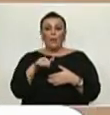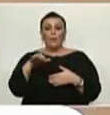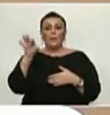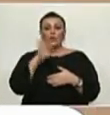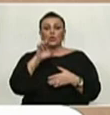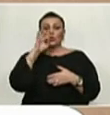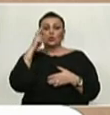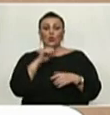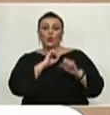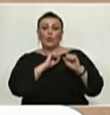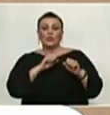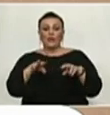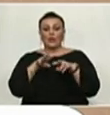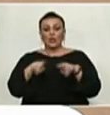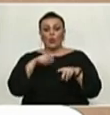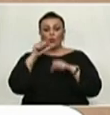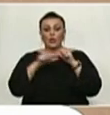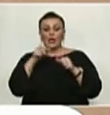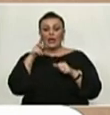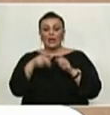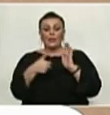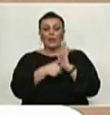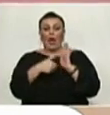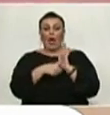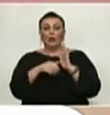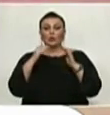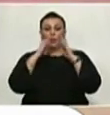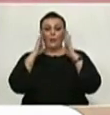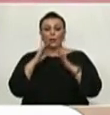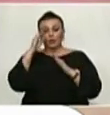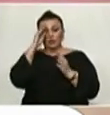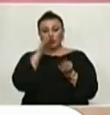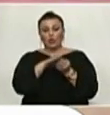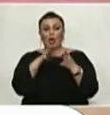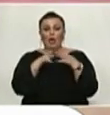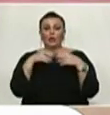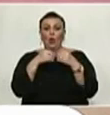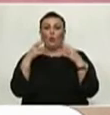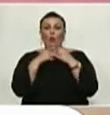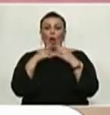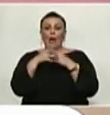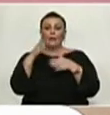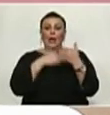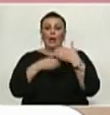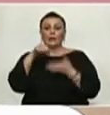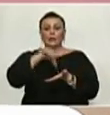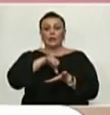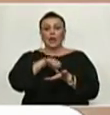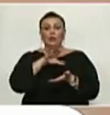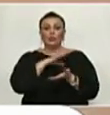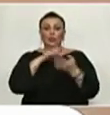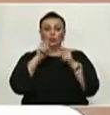Sosial Müdafiəsi Naziri bu il ərzində 2600-ə yaxın mənzilin şəhid ailəsi üzvü və müharibə əlillərinə təqdim olunduğunu